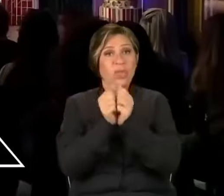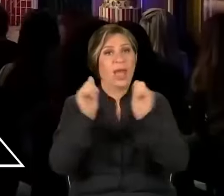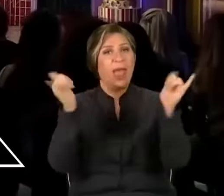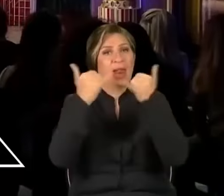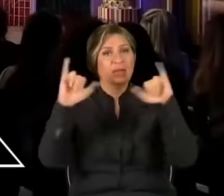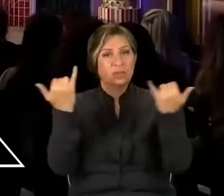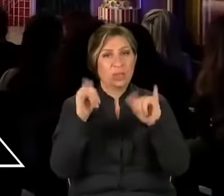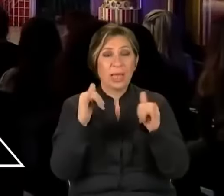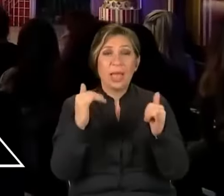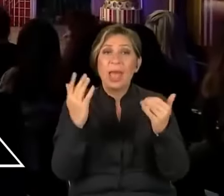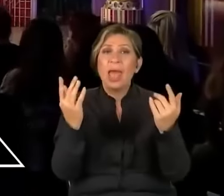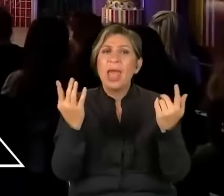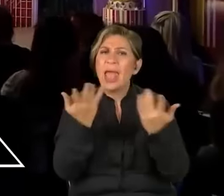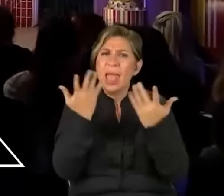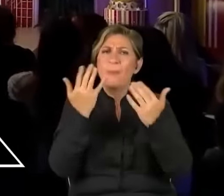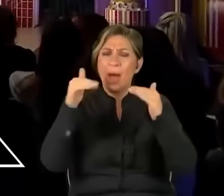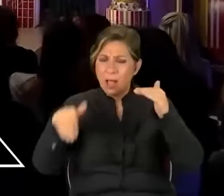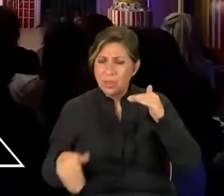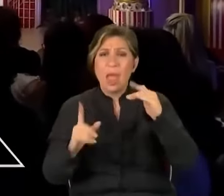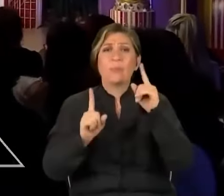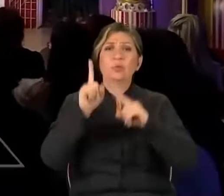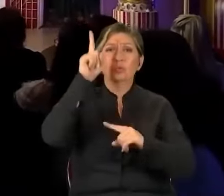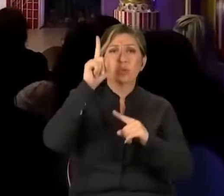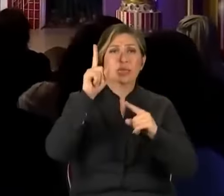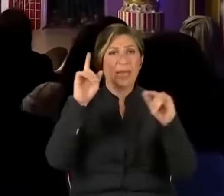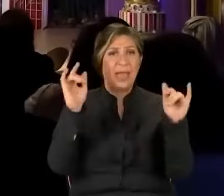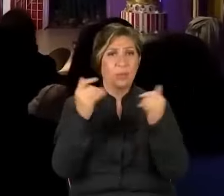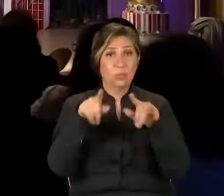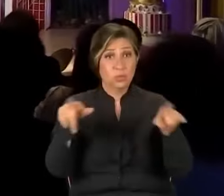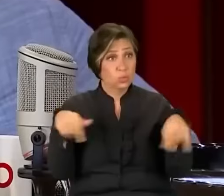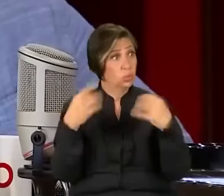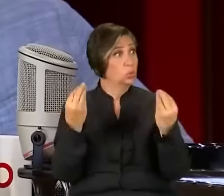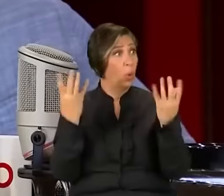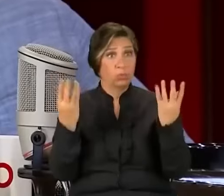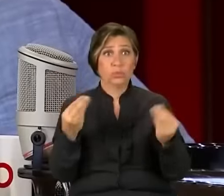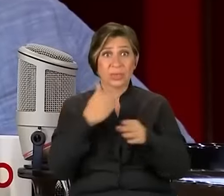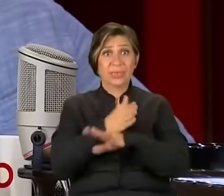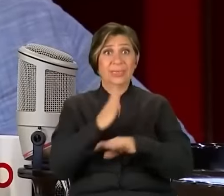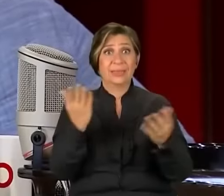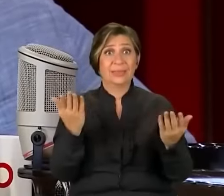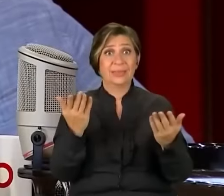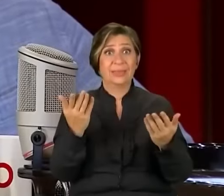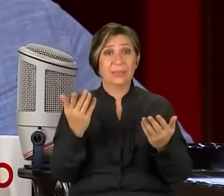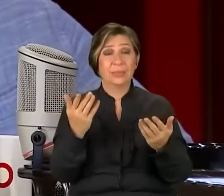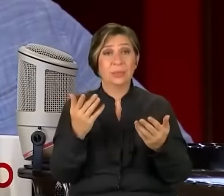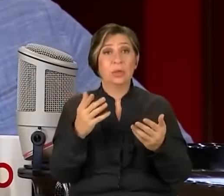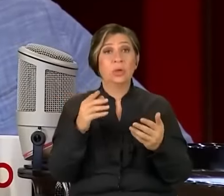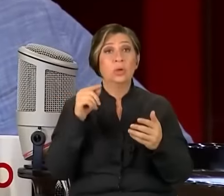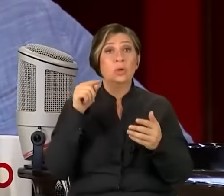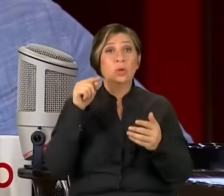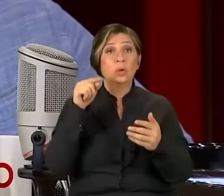falan filan, yani herhangi bir şey, hem altı katı hem üst katıyla yani beraber. Burası çok güzel olmuş hakikaten. Evet. Peki